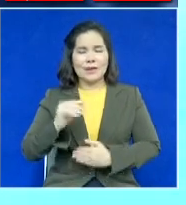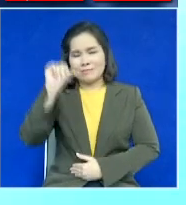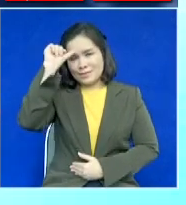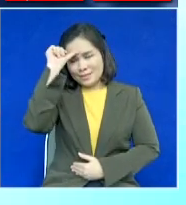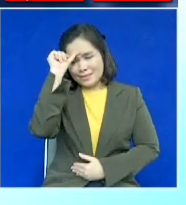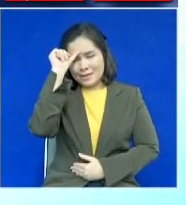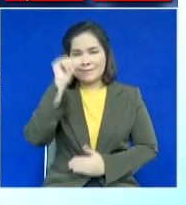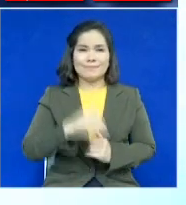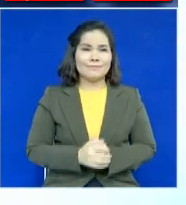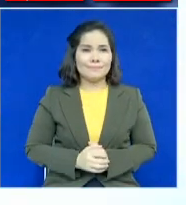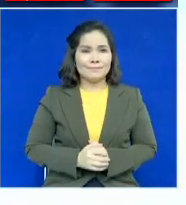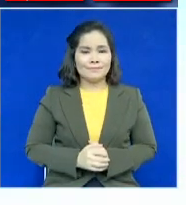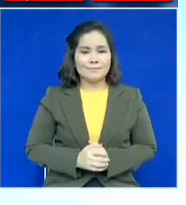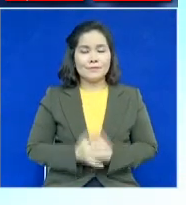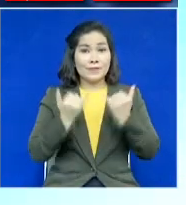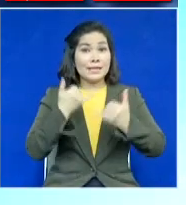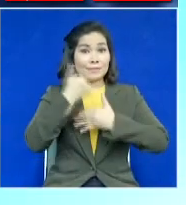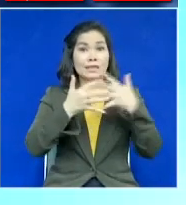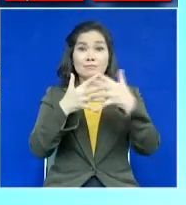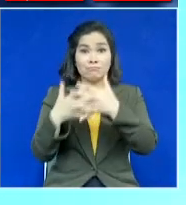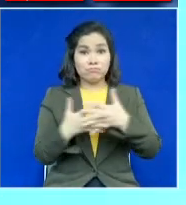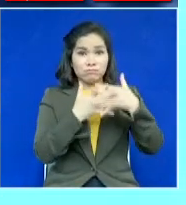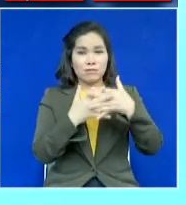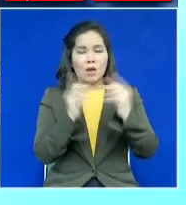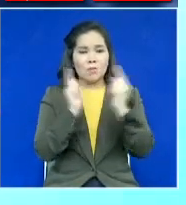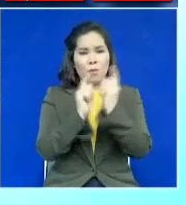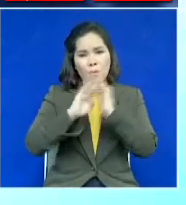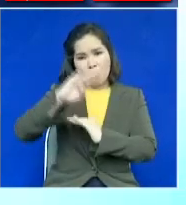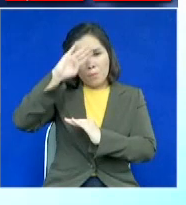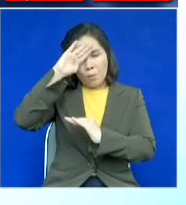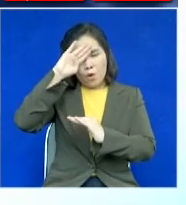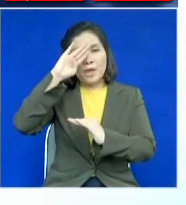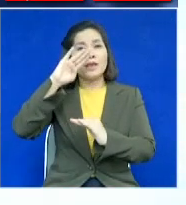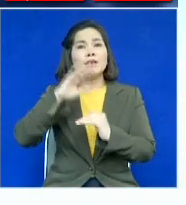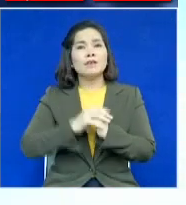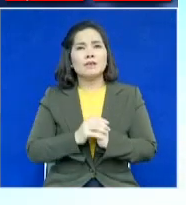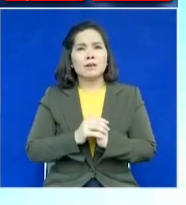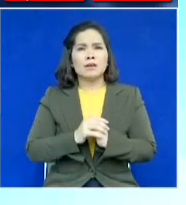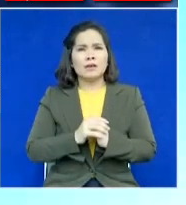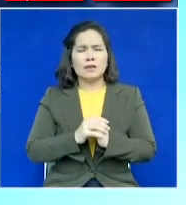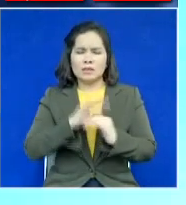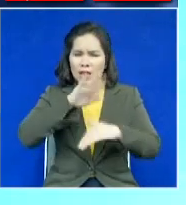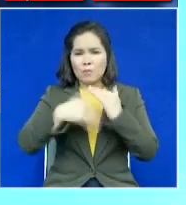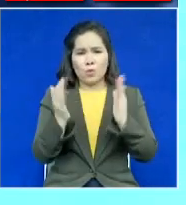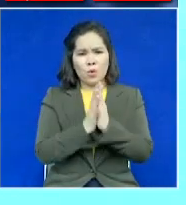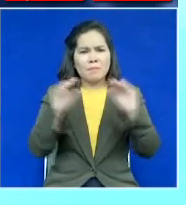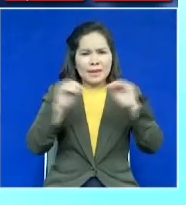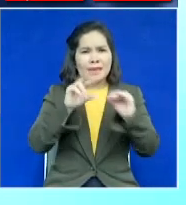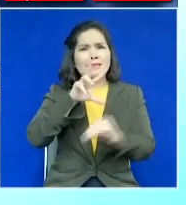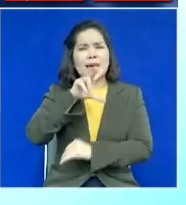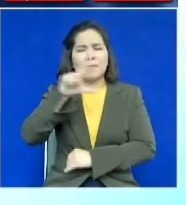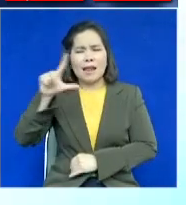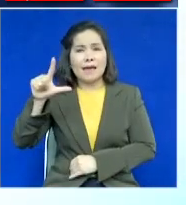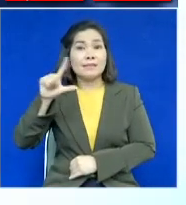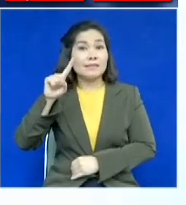ค่ะโดยในวันนี้ค่ะสหรัฐอเมริกามีจำนวนผู้ป่วยยืนยันสะสมเกือบ3ล้าน1แสนรายนะคะและ